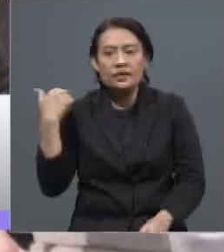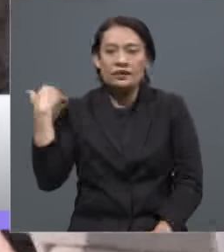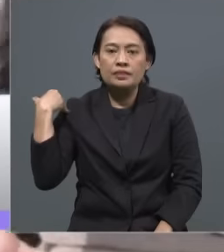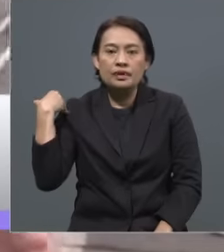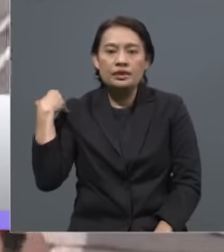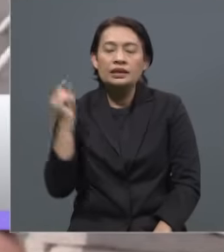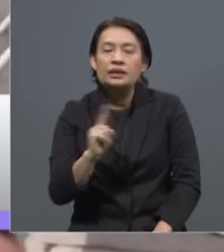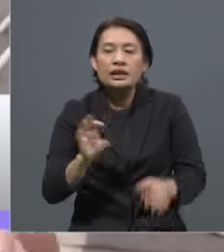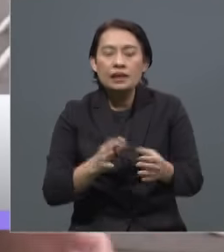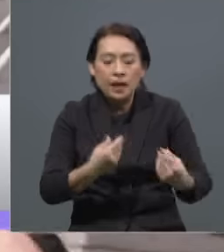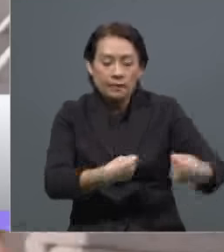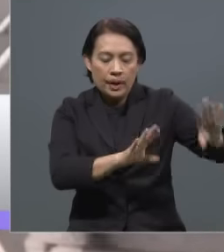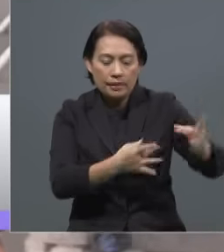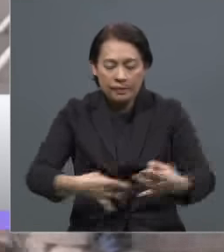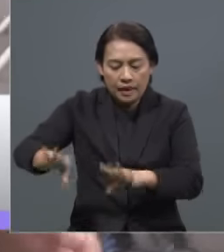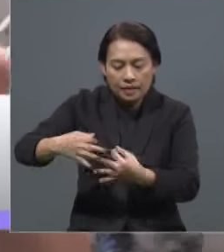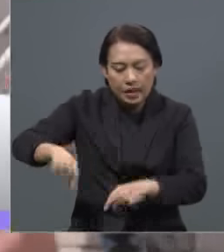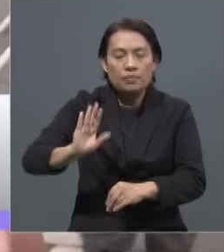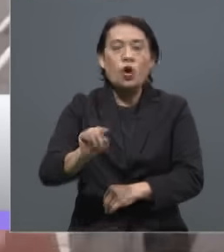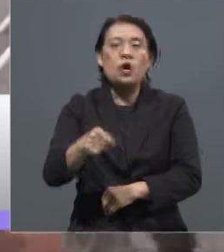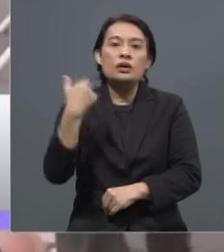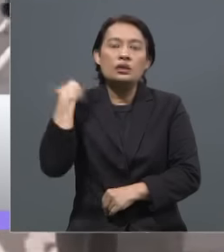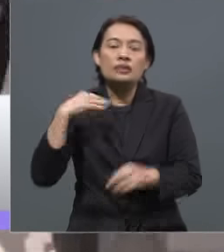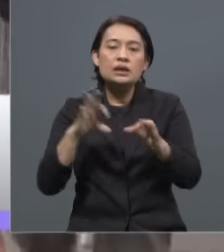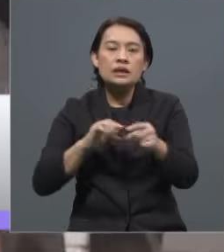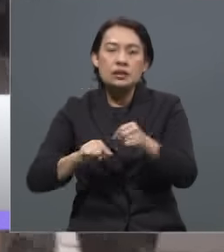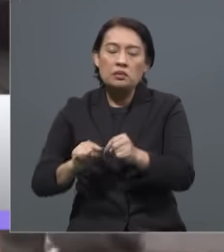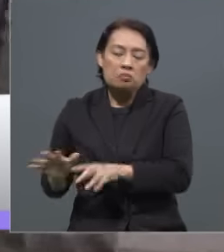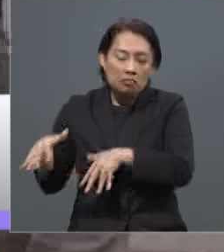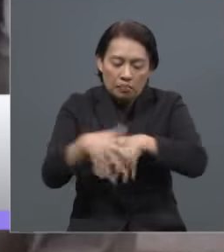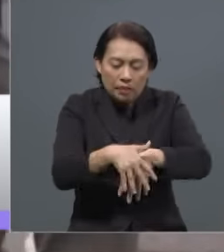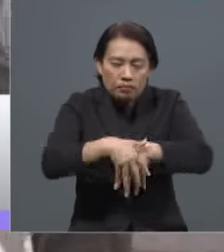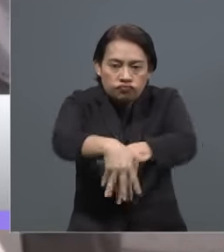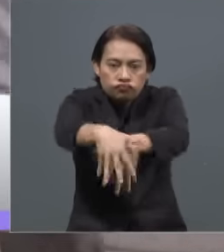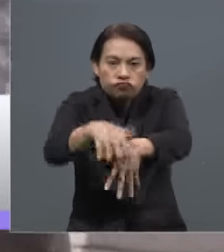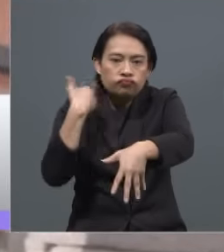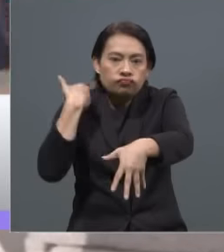าะลีลาการรำเสิร์ฟของแต่ละค่ายบั้งไฟที่ขนกันมาอย่างจัดเต็มครับ